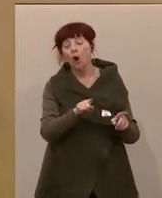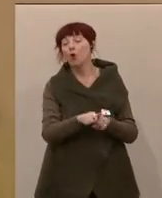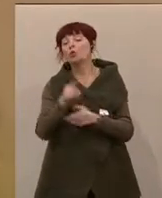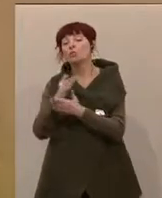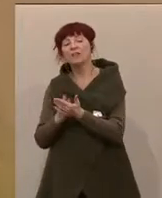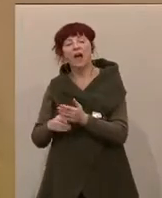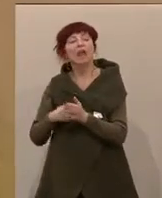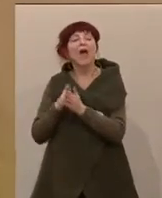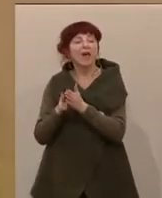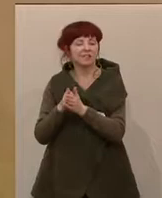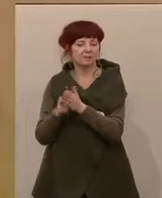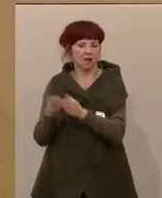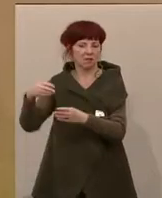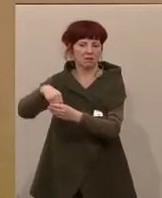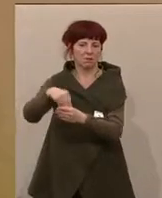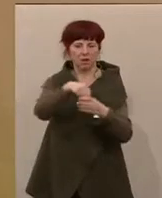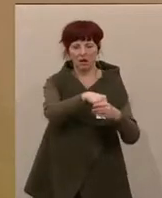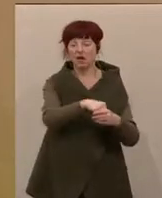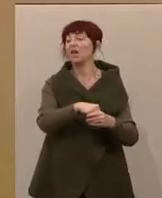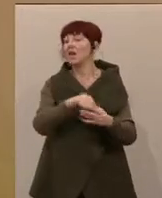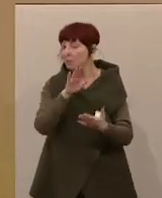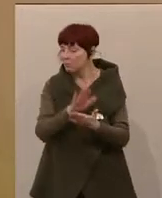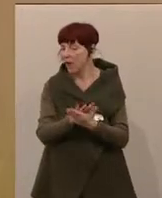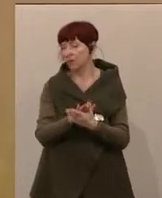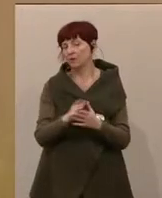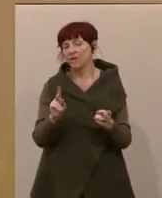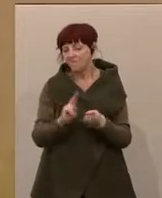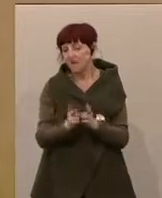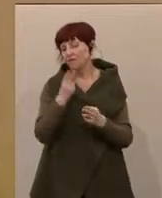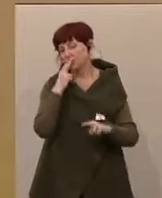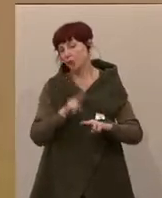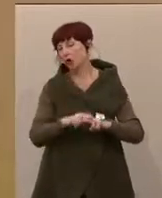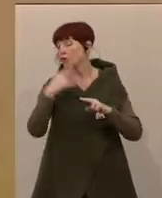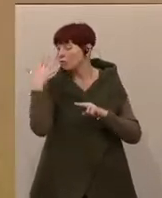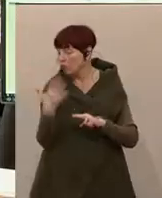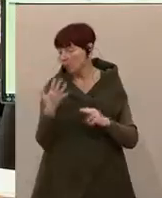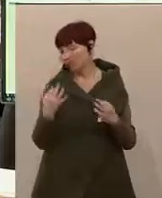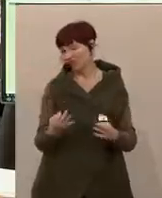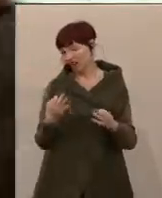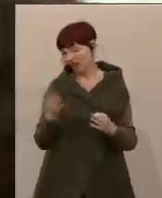Wir halten das, was wir versprochen haben. Es sind 5 Träger, nicht mehr und nicht weniger.